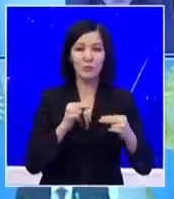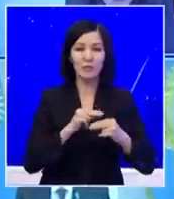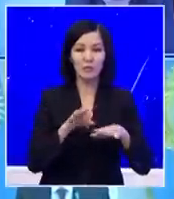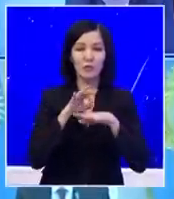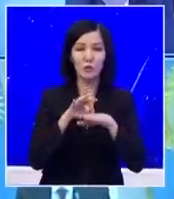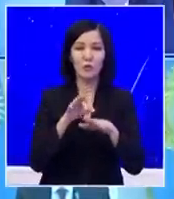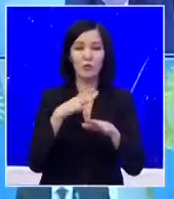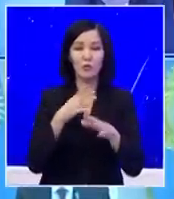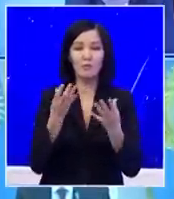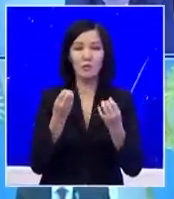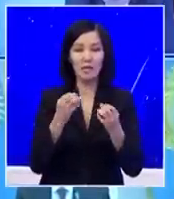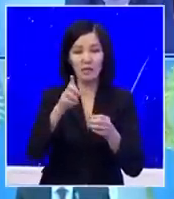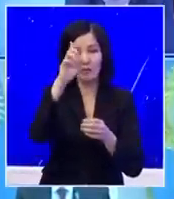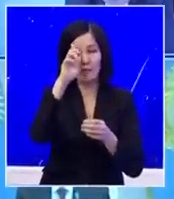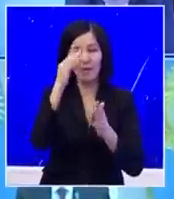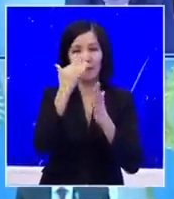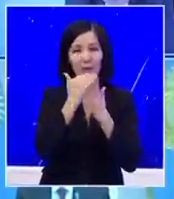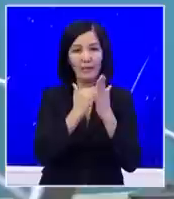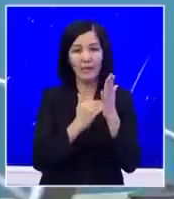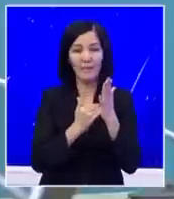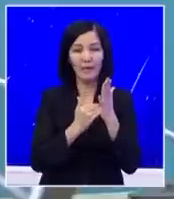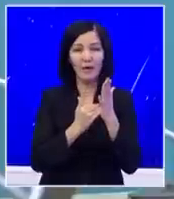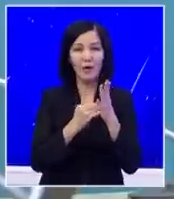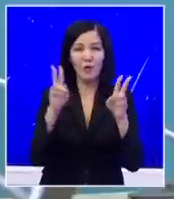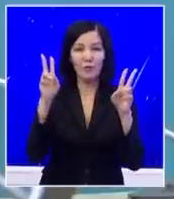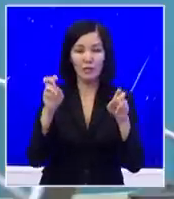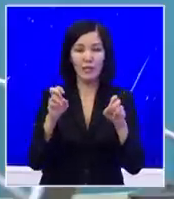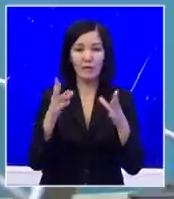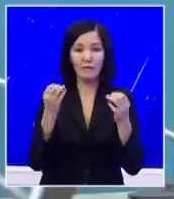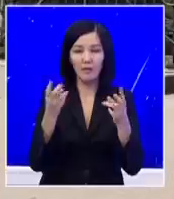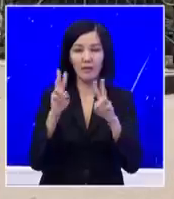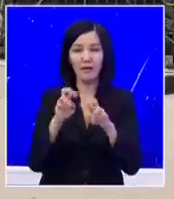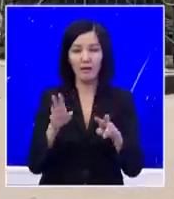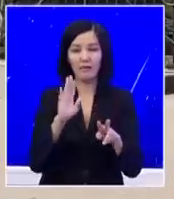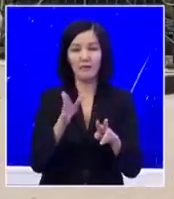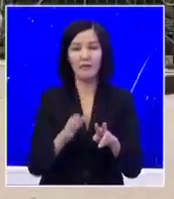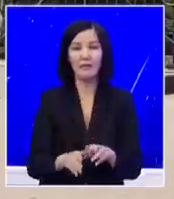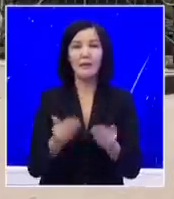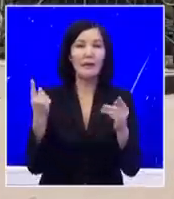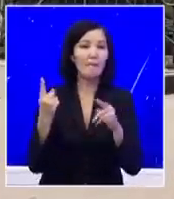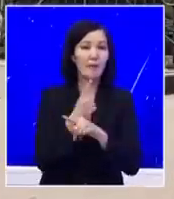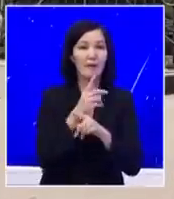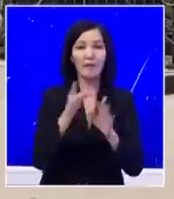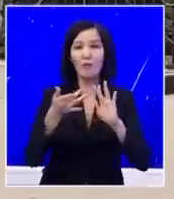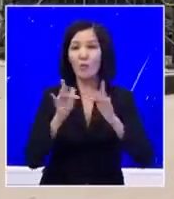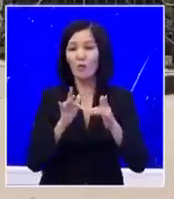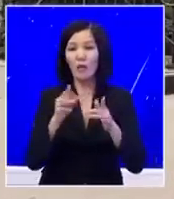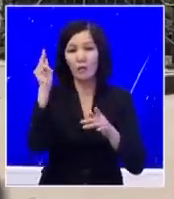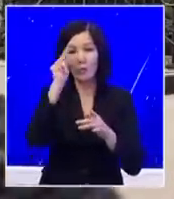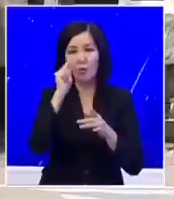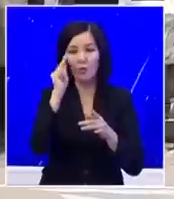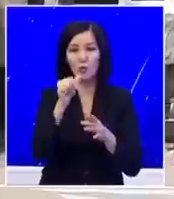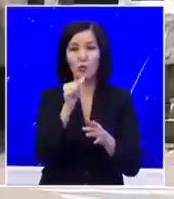жүргізудеміз. Және де мемлекеттік бағдарламада осы мәселелер бөлек қарастырылған. Бұл бірінші рет онлайн оқуды басынан